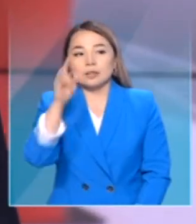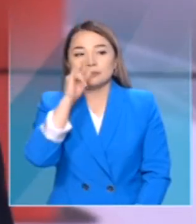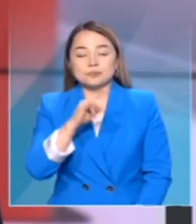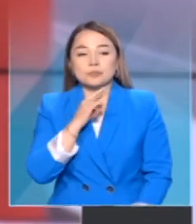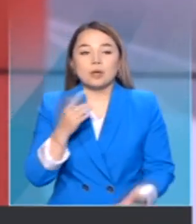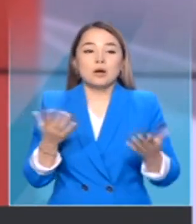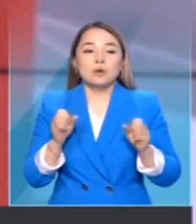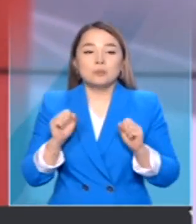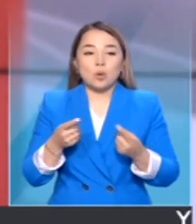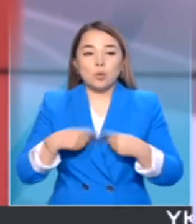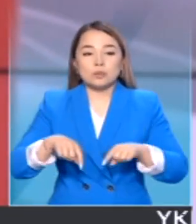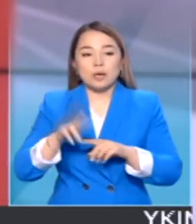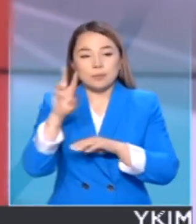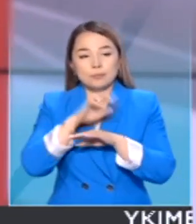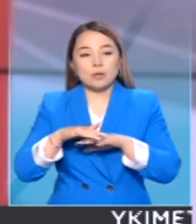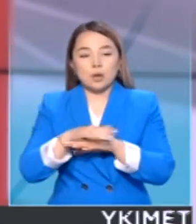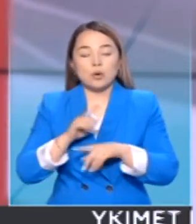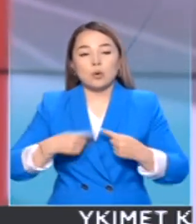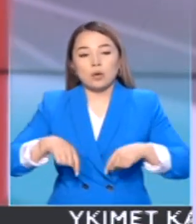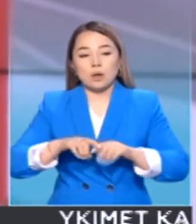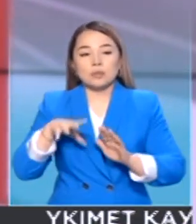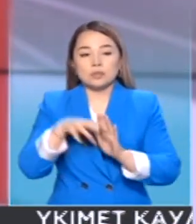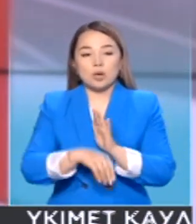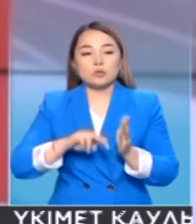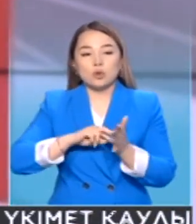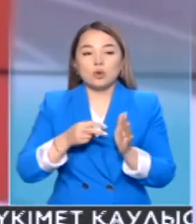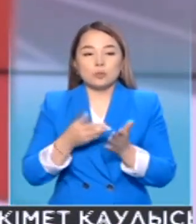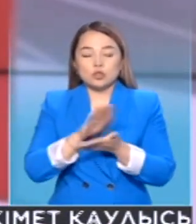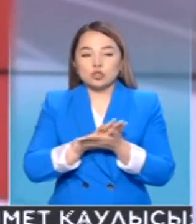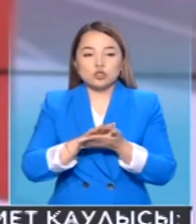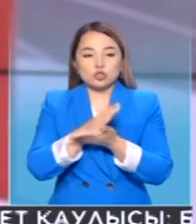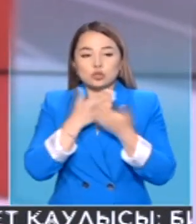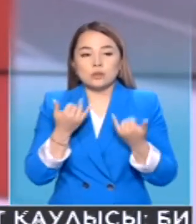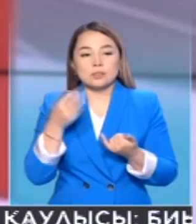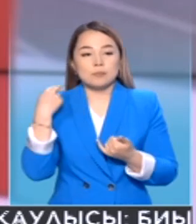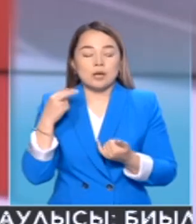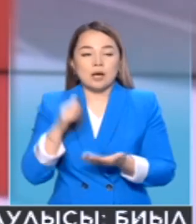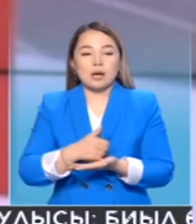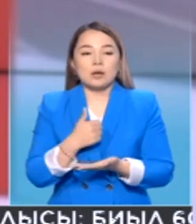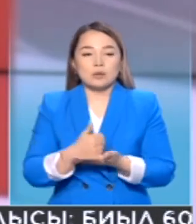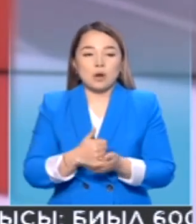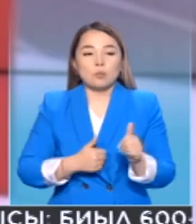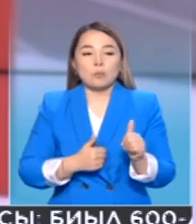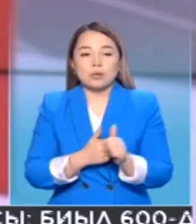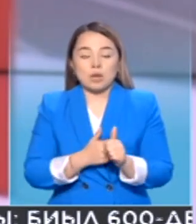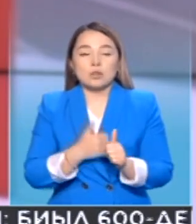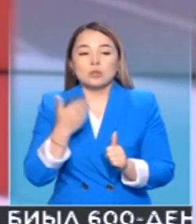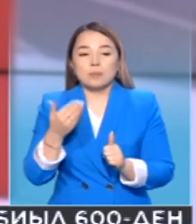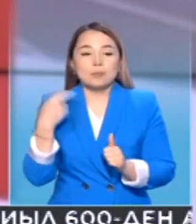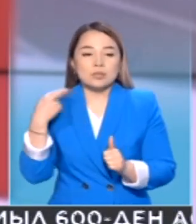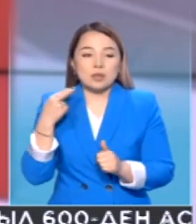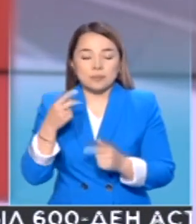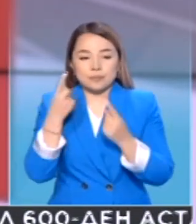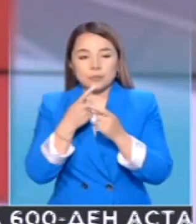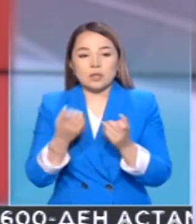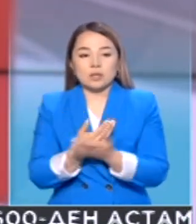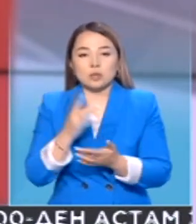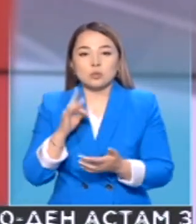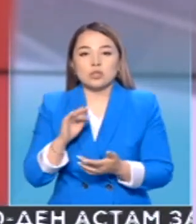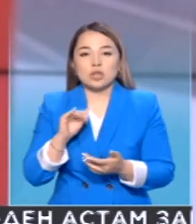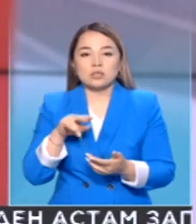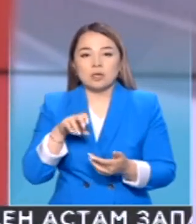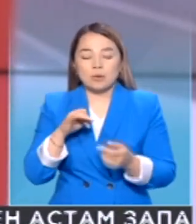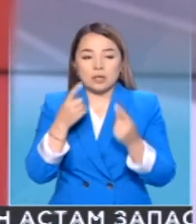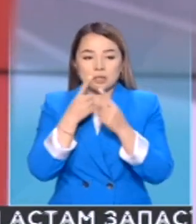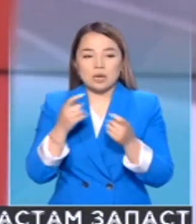Қазақстан қандай да бір одақтас мемлекеттің құрамына кіруді жоспарлап отырған жоқ. Президент әкімшілігі басшысының орынбасары, президенттің баспасөз хатшысы Руслан